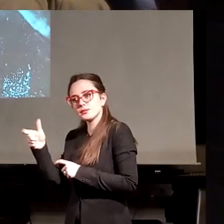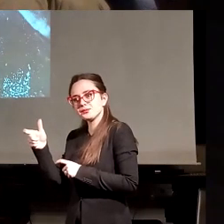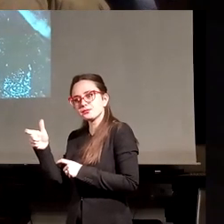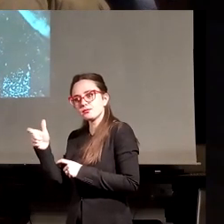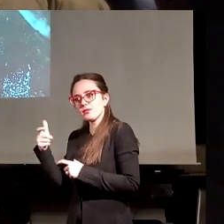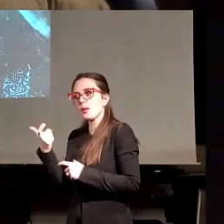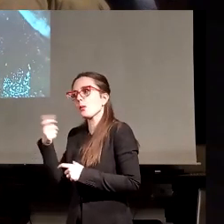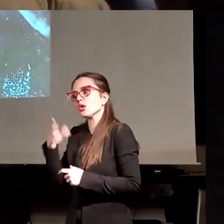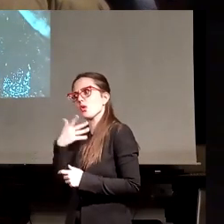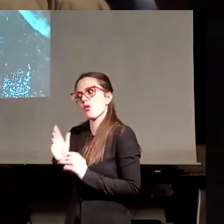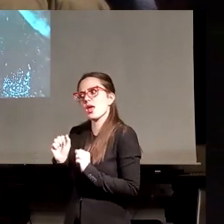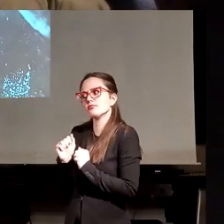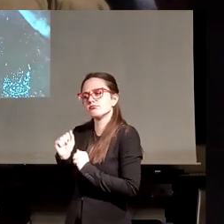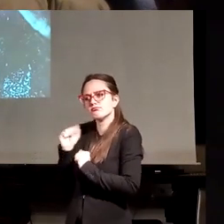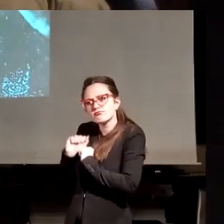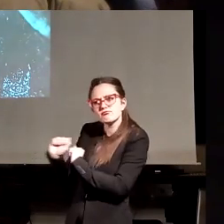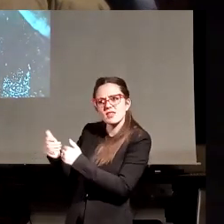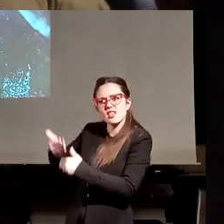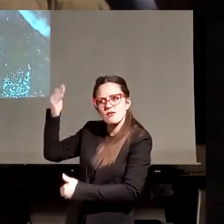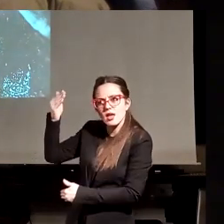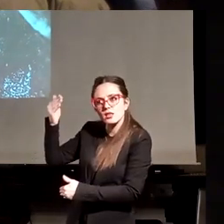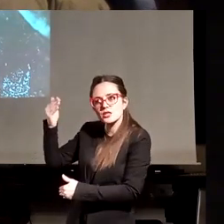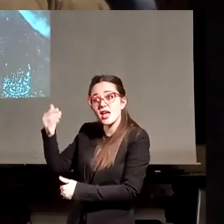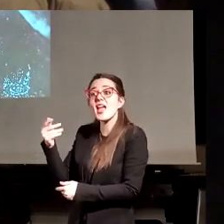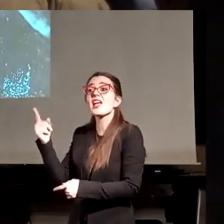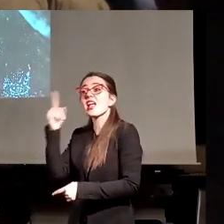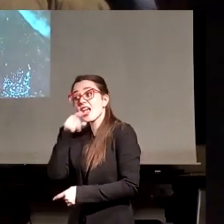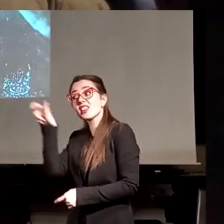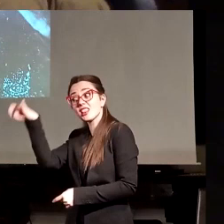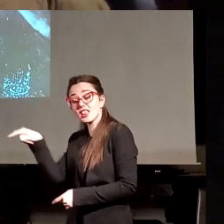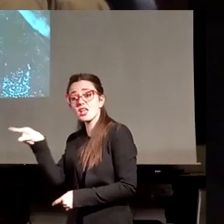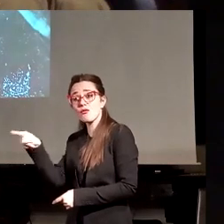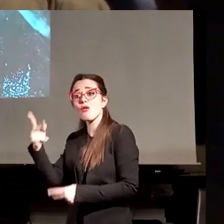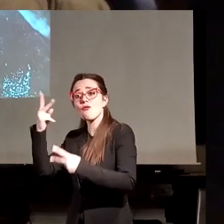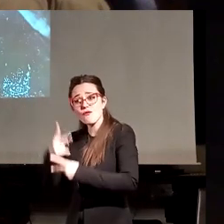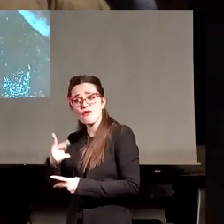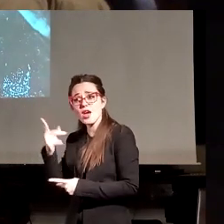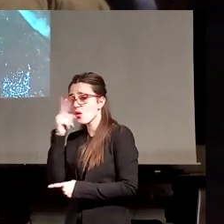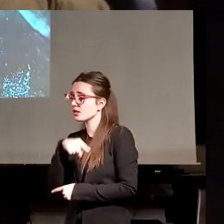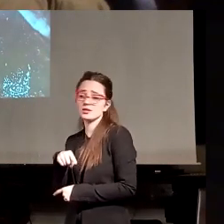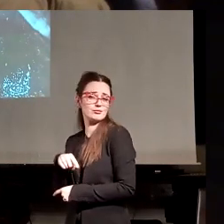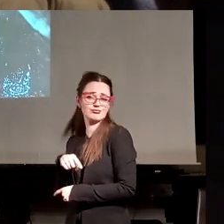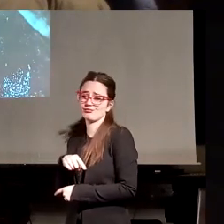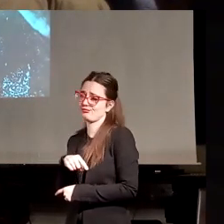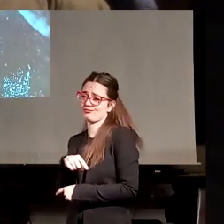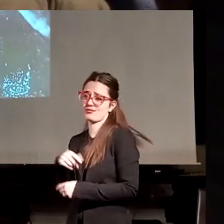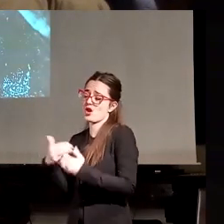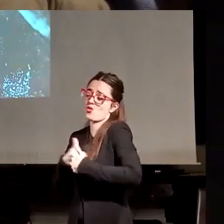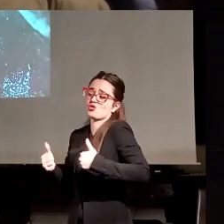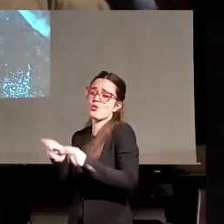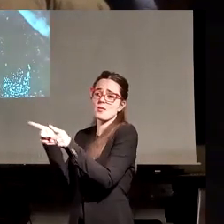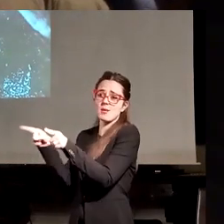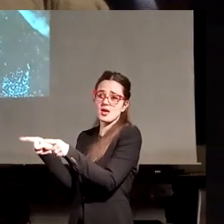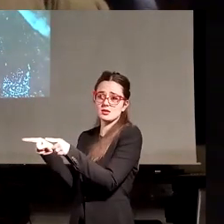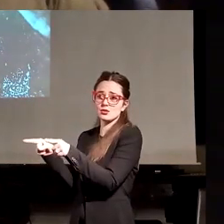difendersi e il cattivo non è realmente cattivo per cui di nuovo siamo in questo doppiamente è uscito poi qualche